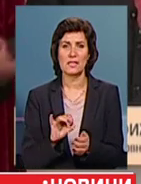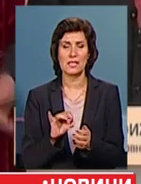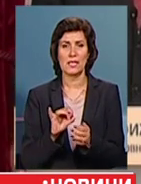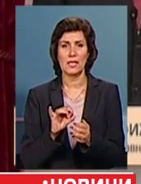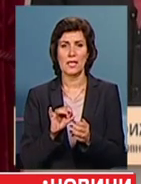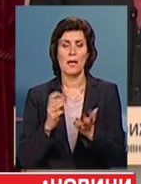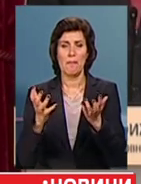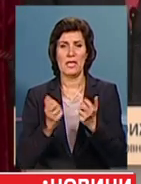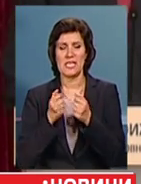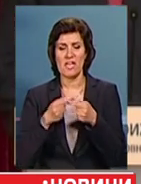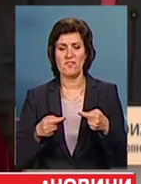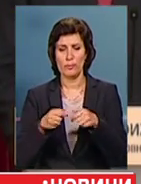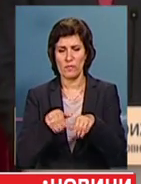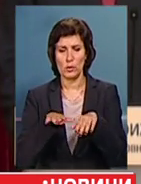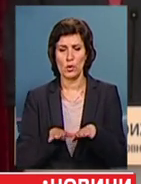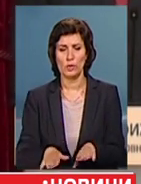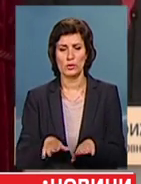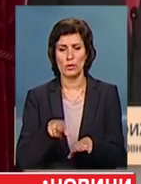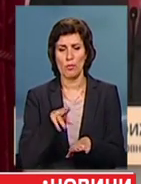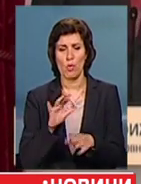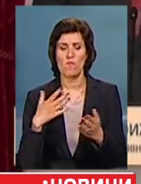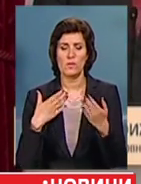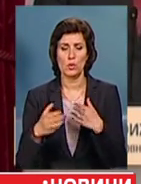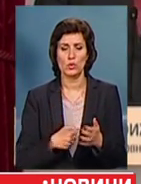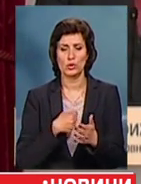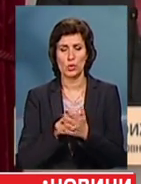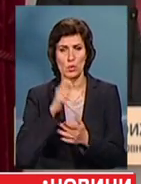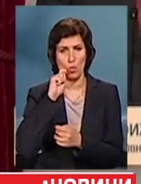прийняття відповідного рішення по відношенню до України.